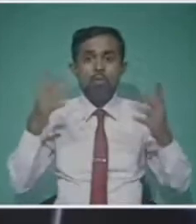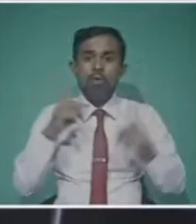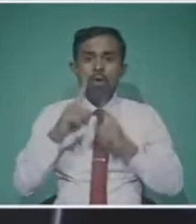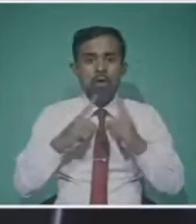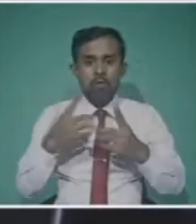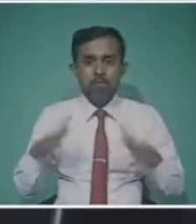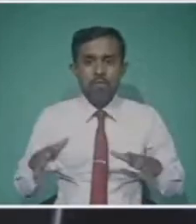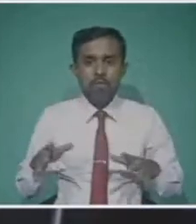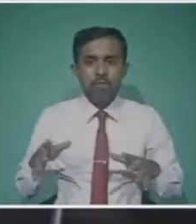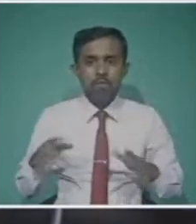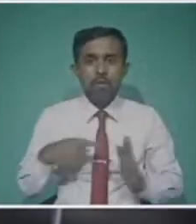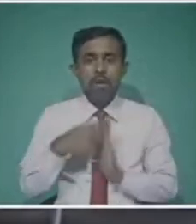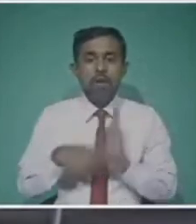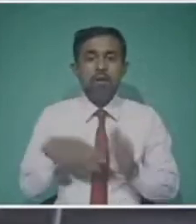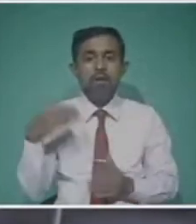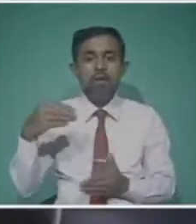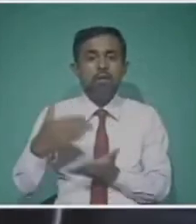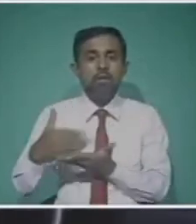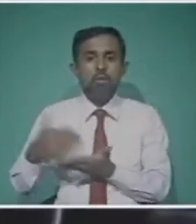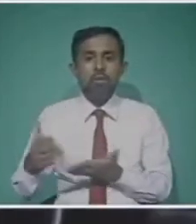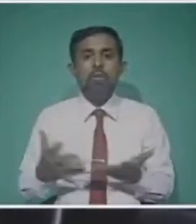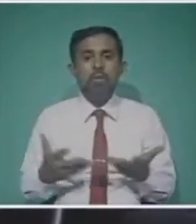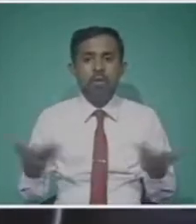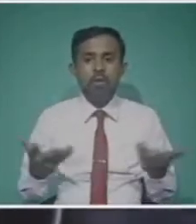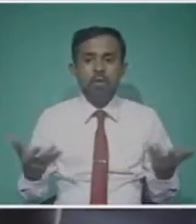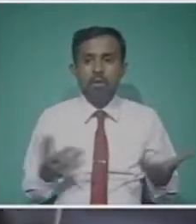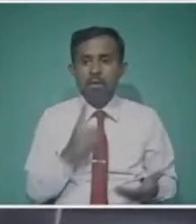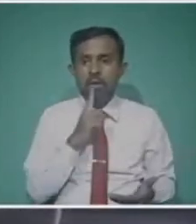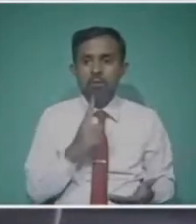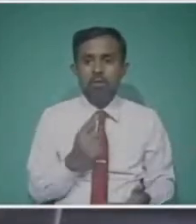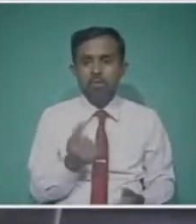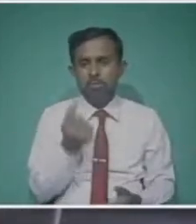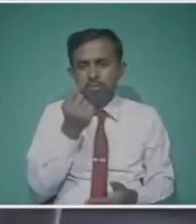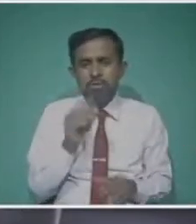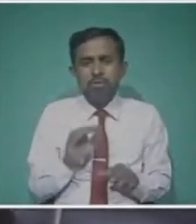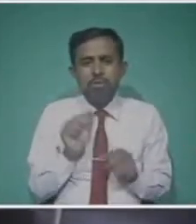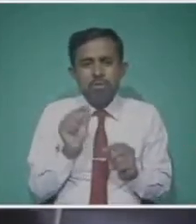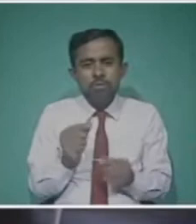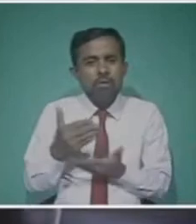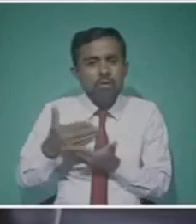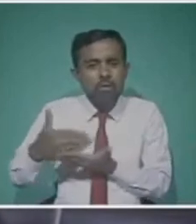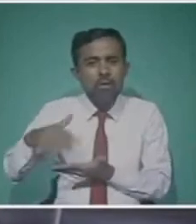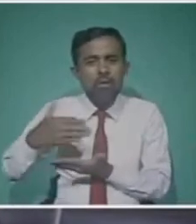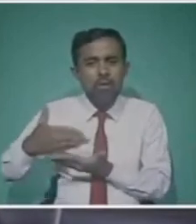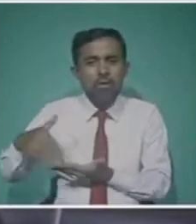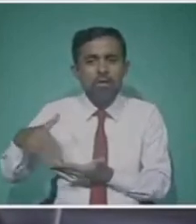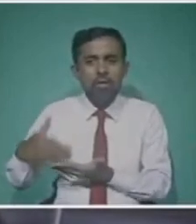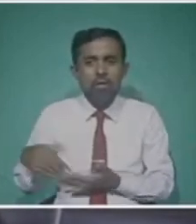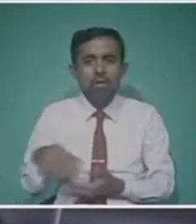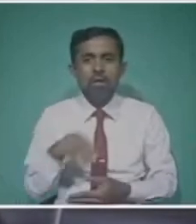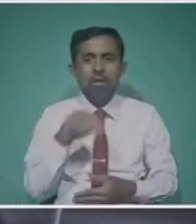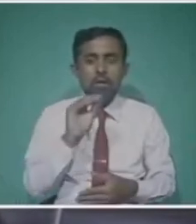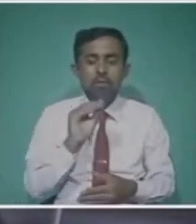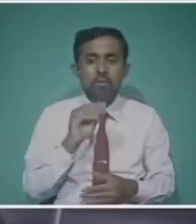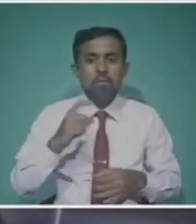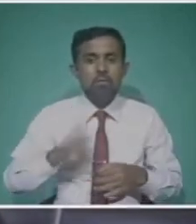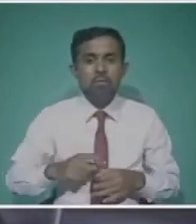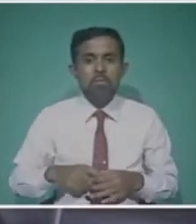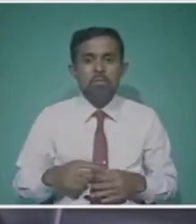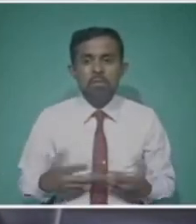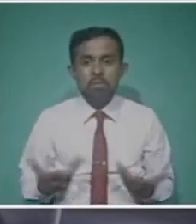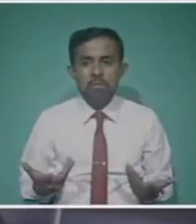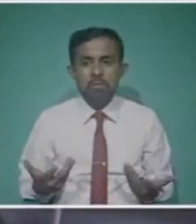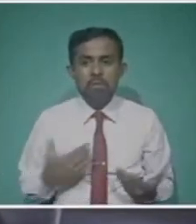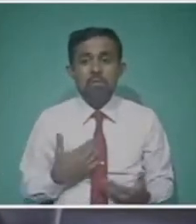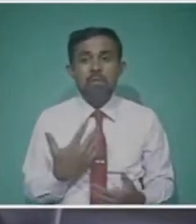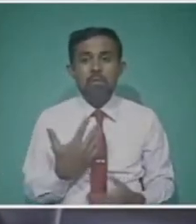කරගෙන ගියා මේ රටේ ණය ගෙවන්න ඕනේ නැහැ කියලා හැබැයි අපි පොඩ්ඩක් හිමින් හිමින් මේ ණය ටික ගෙවාගෙන ගියා නම් අපිට මේ තත්ත්වෙ පත් වෙන්නේ නැහැ